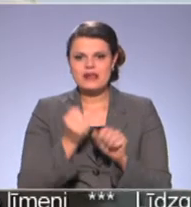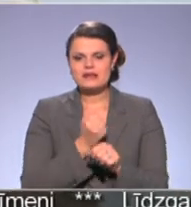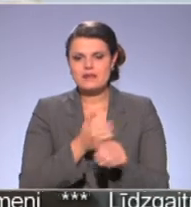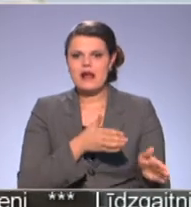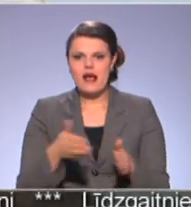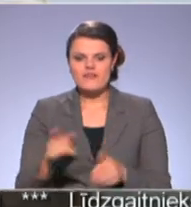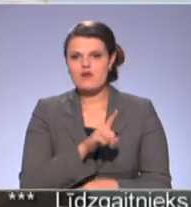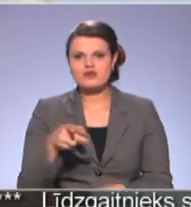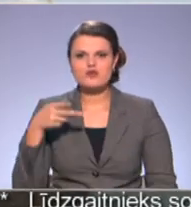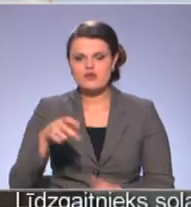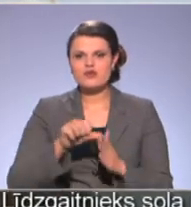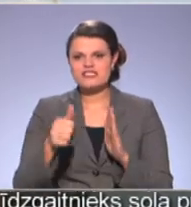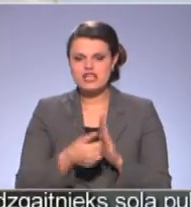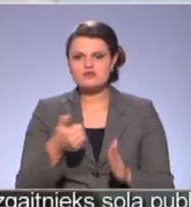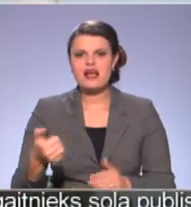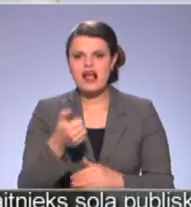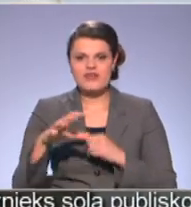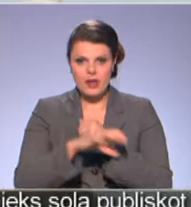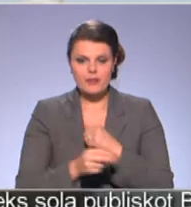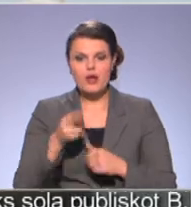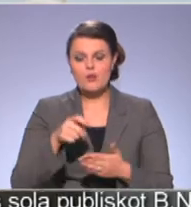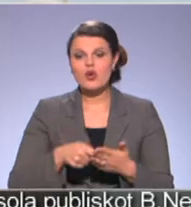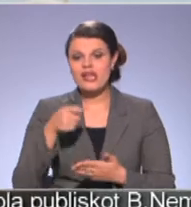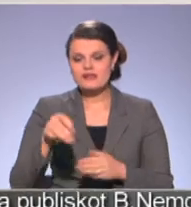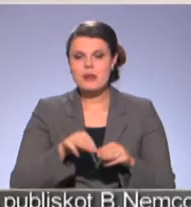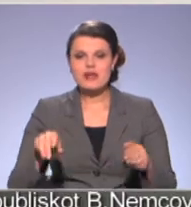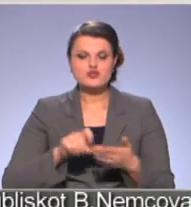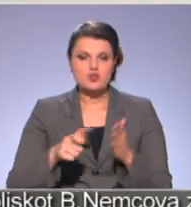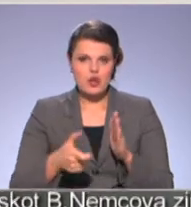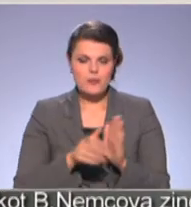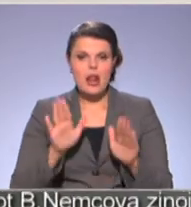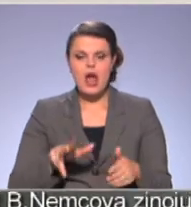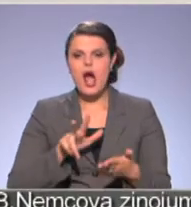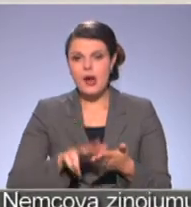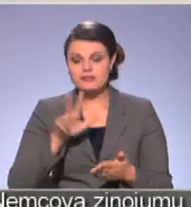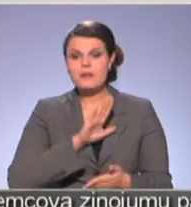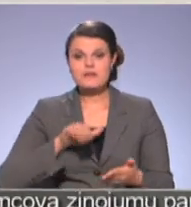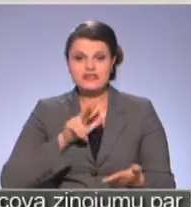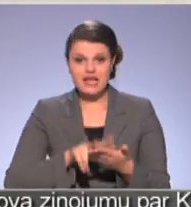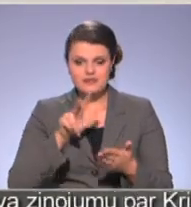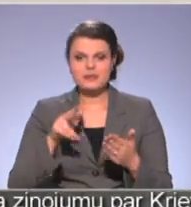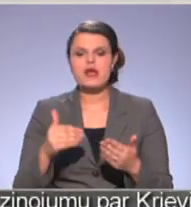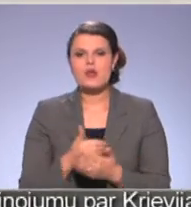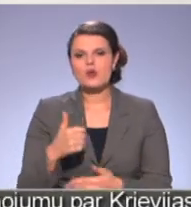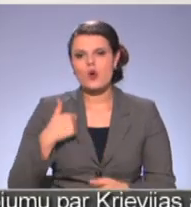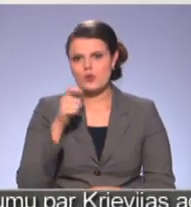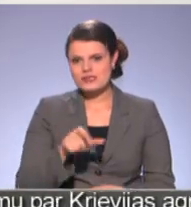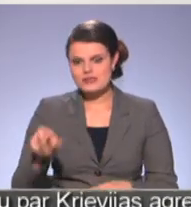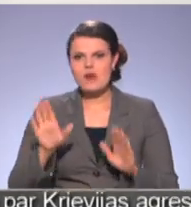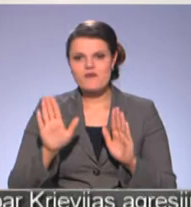beigām un iesniegts apstiprināšanai ministru kabinetā. Pēc apstiprināšanas ieinteresētie uzņēmumi varēs vieglāk izstrādāt savas ieceras